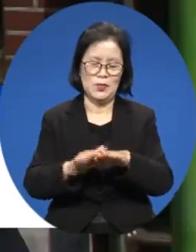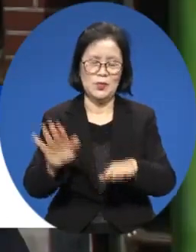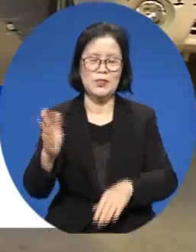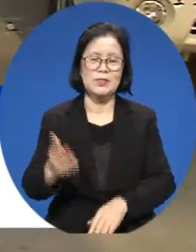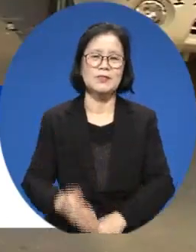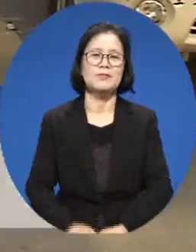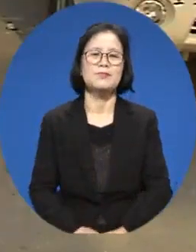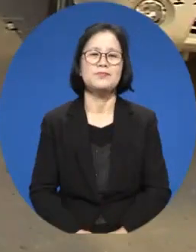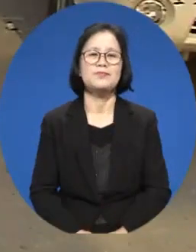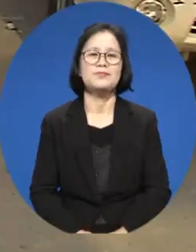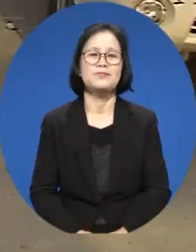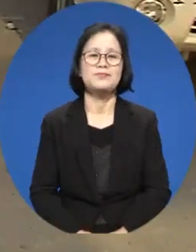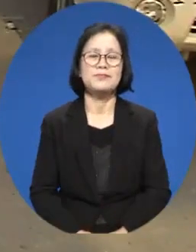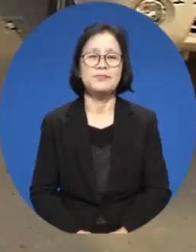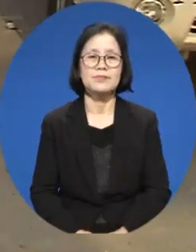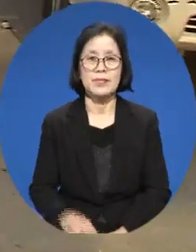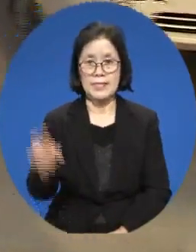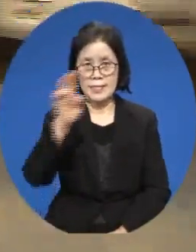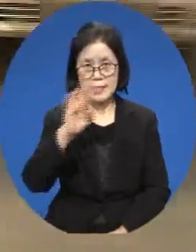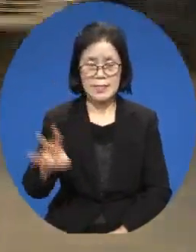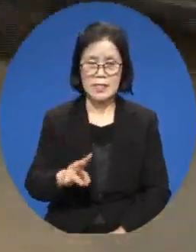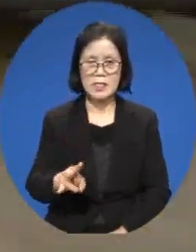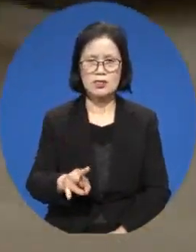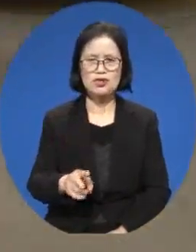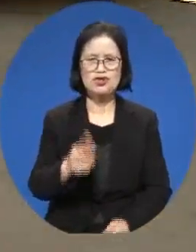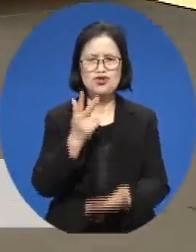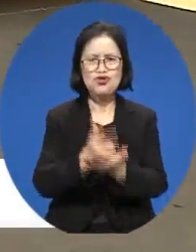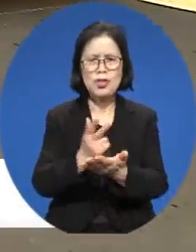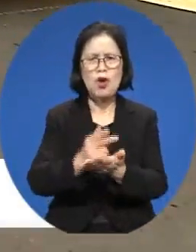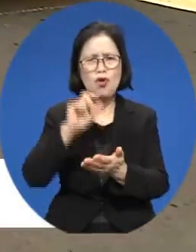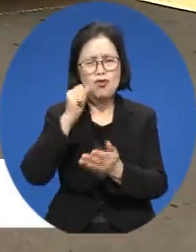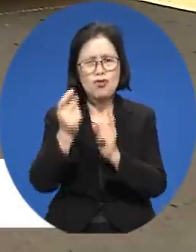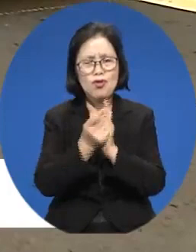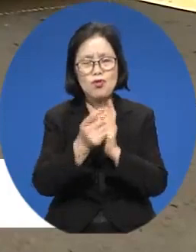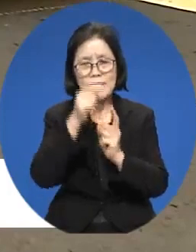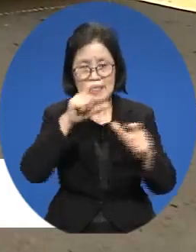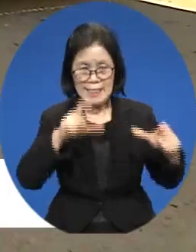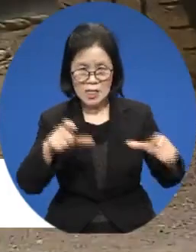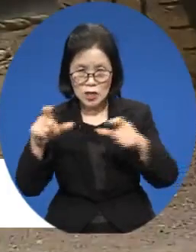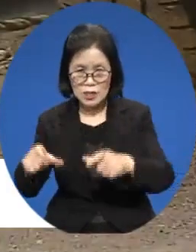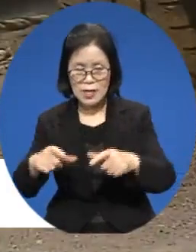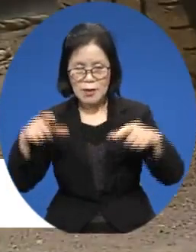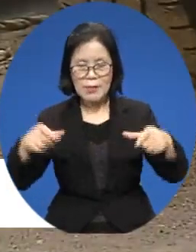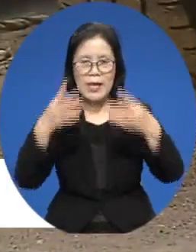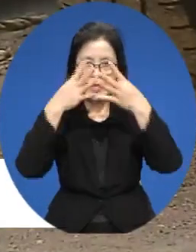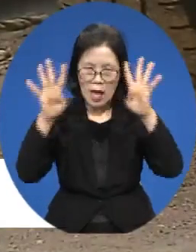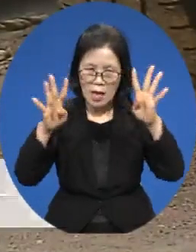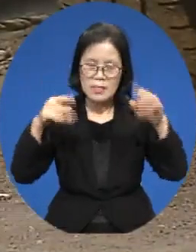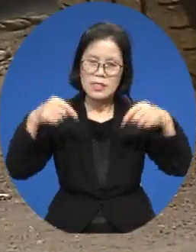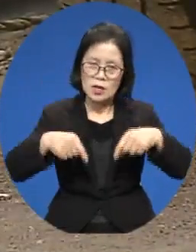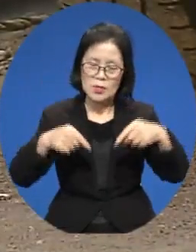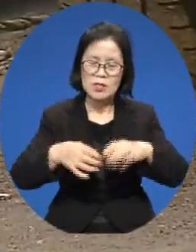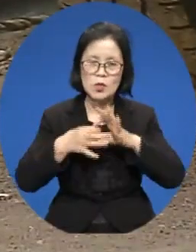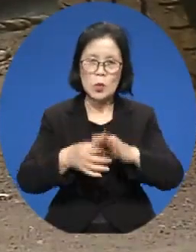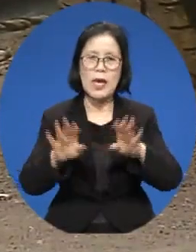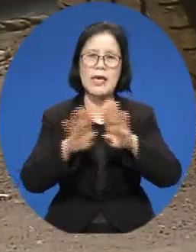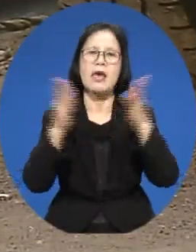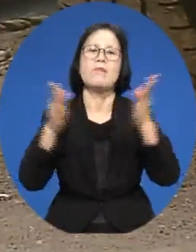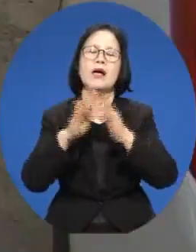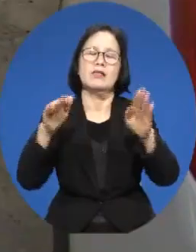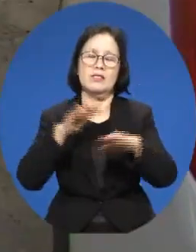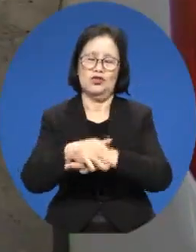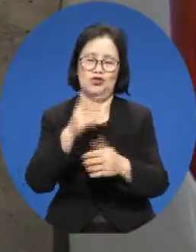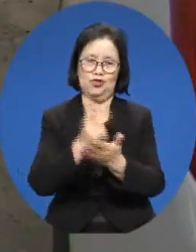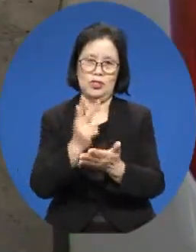됐고 시형 씨는 아직 주차난을 겪고 있는 지역들이 있어 관내 대학 등과 협의를 통해 개방형 주차장의